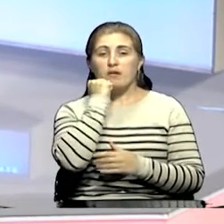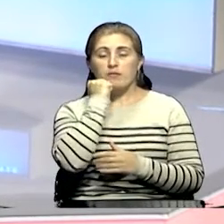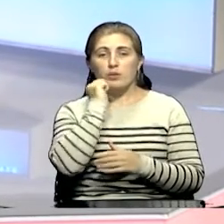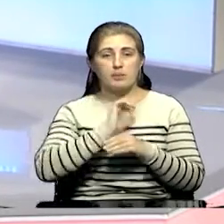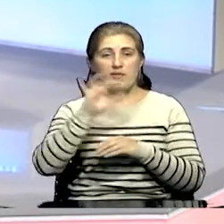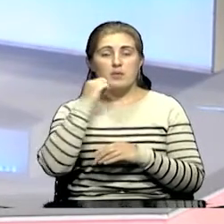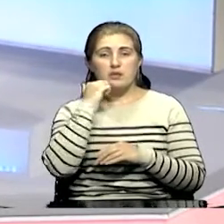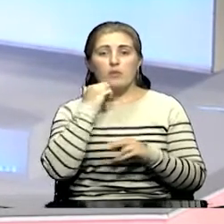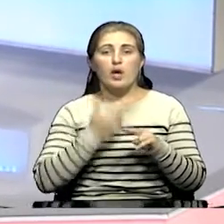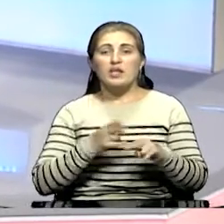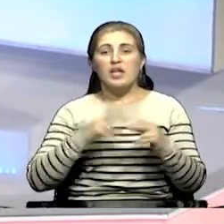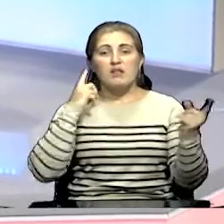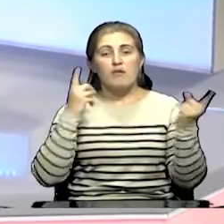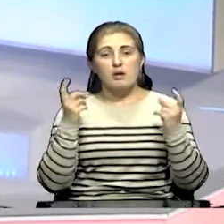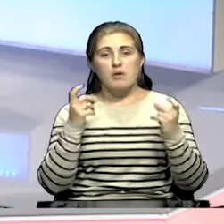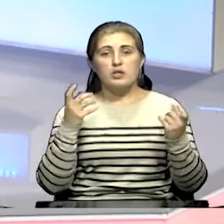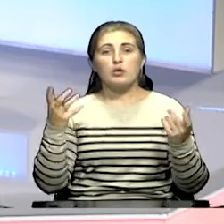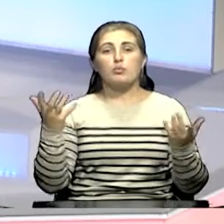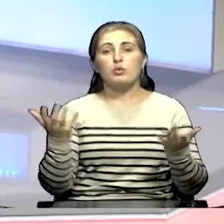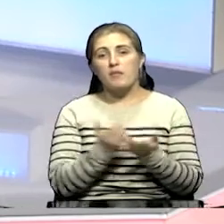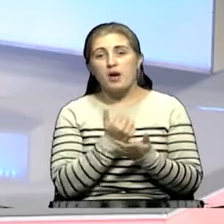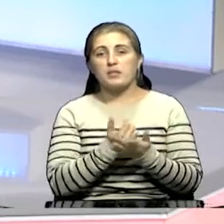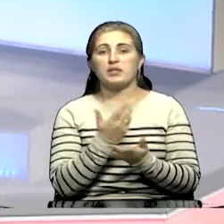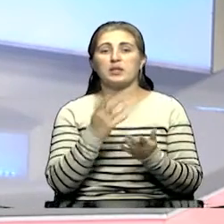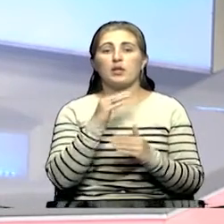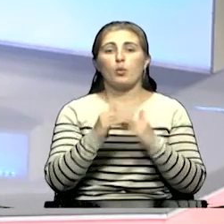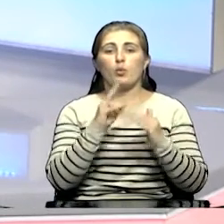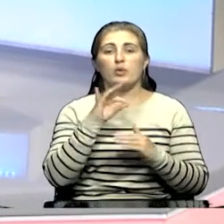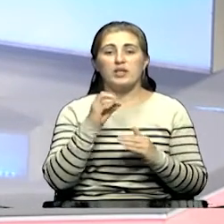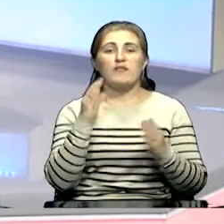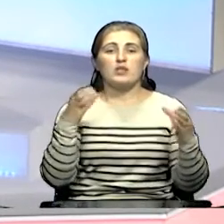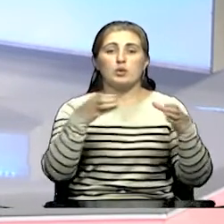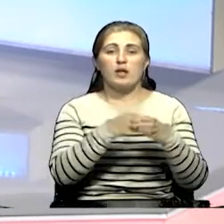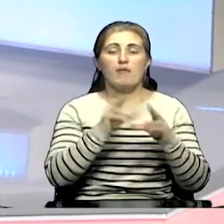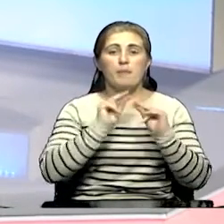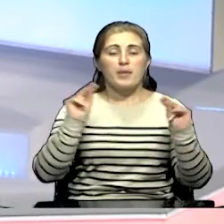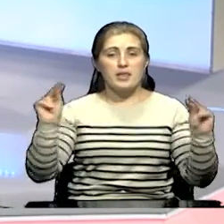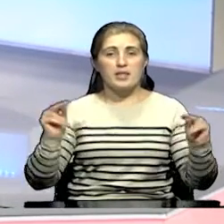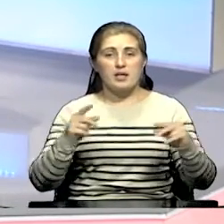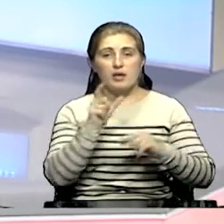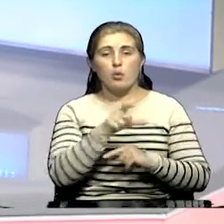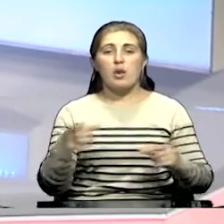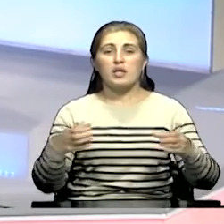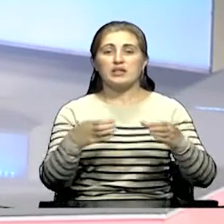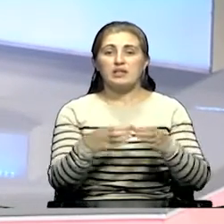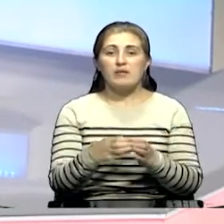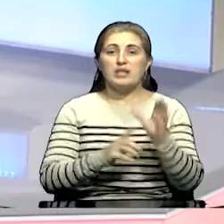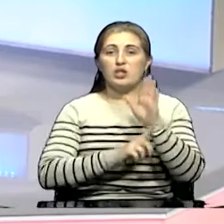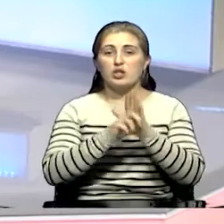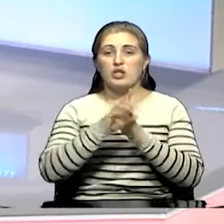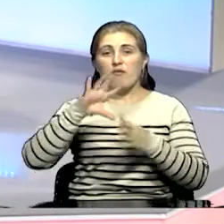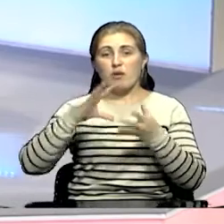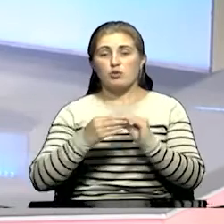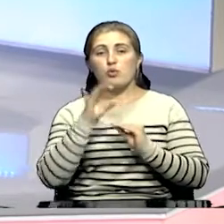информация успеваемости контингенте составе петка его значит начиная вообще